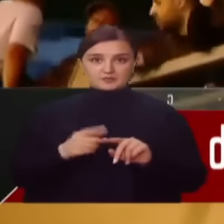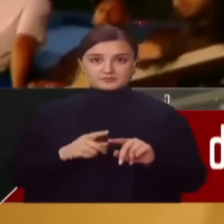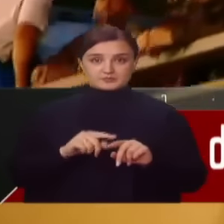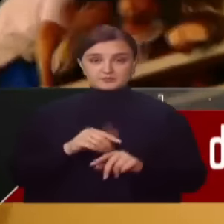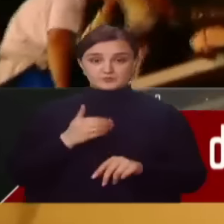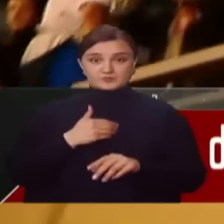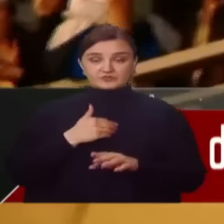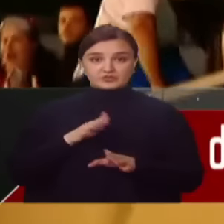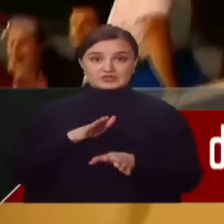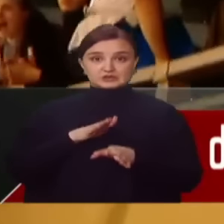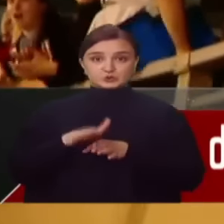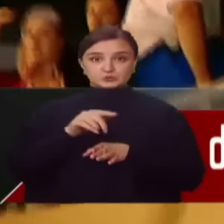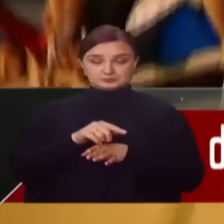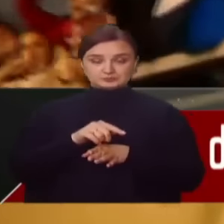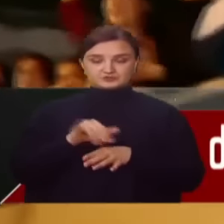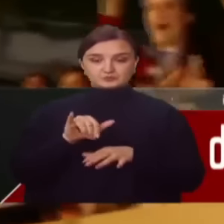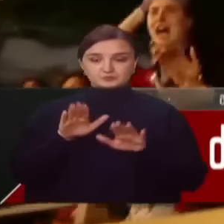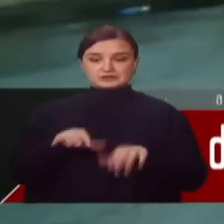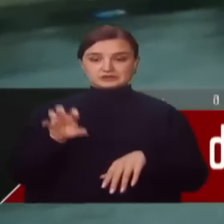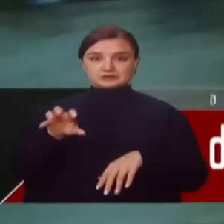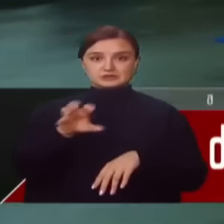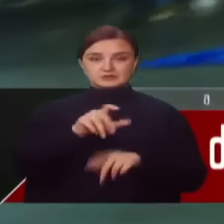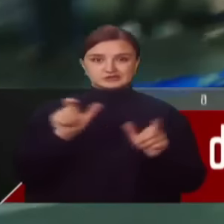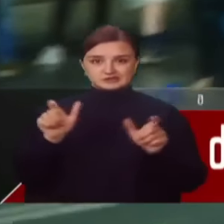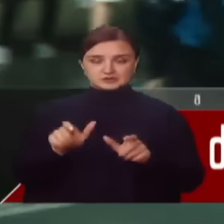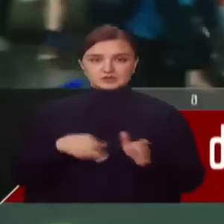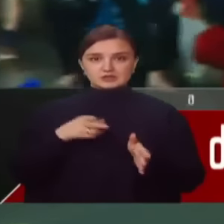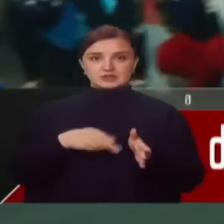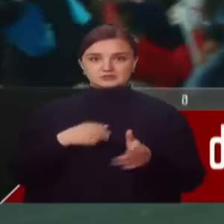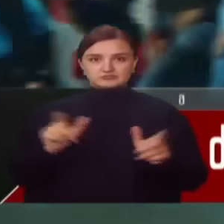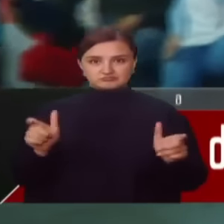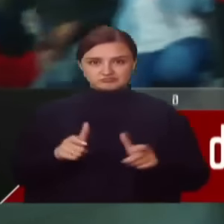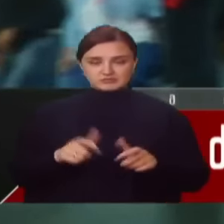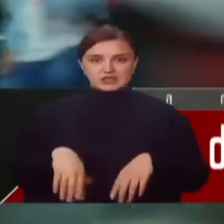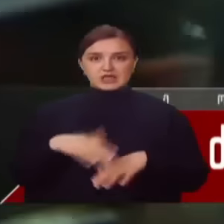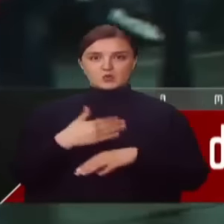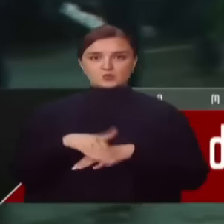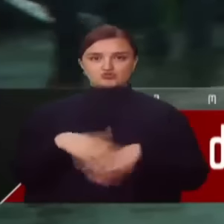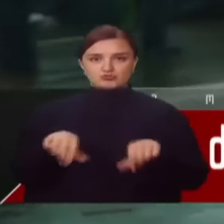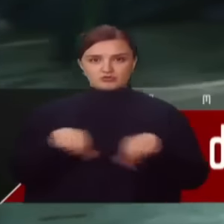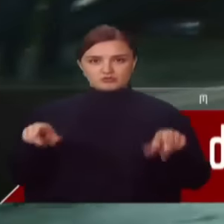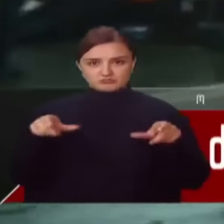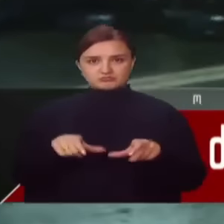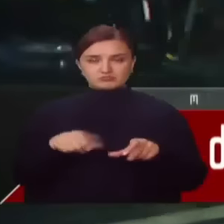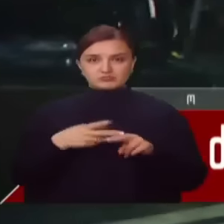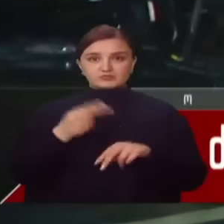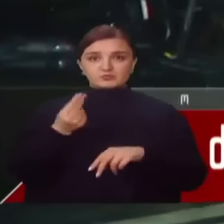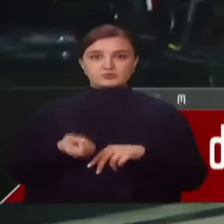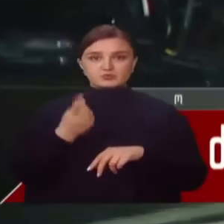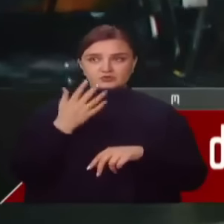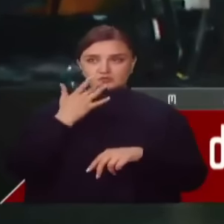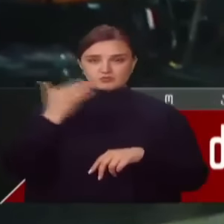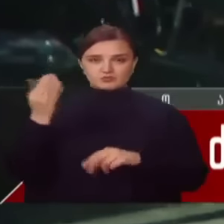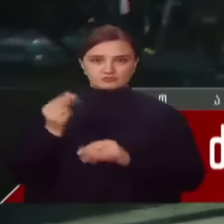რადიკალურად განწყობილი ლიდერების სტრატეგიული ობიექტების გზების და სარკინიგზო მაგისტრალების ბლოკირებასაც განიხილავენ, რისთვისაც თანხა უცხოეთიდან,